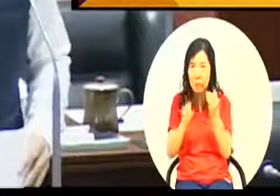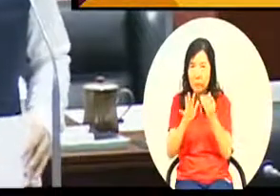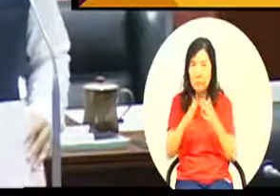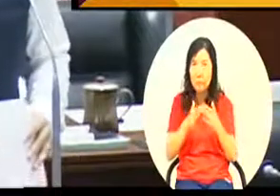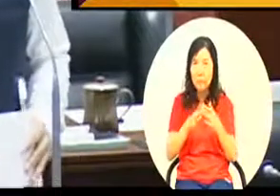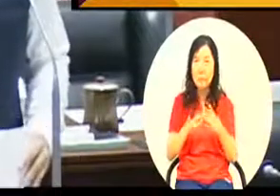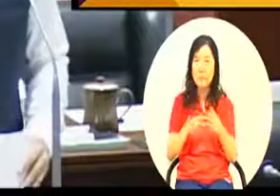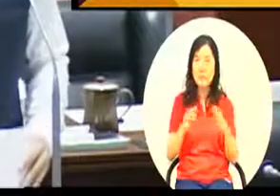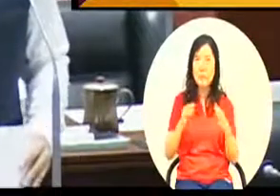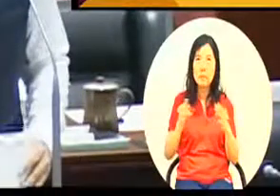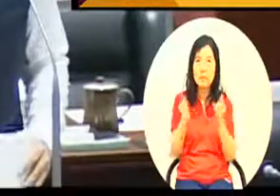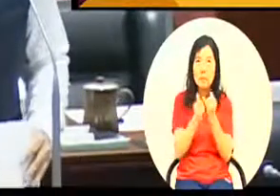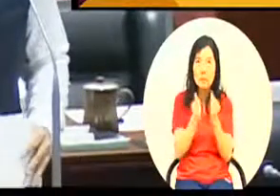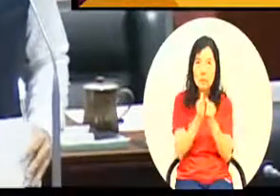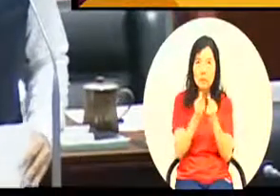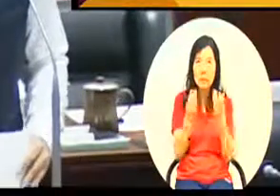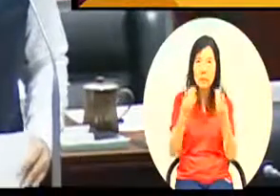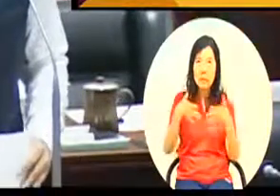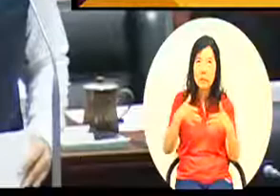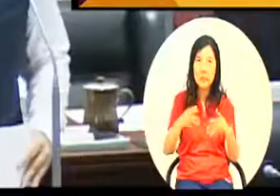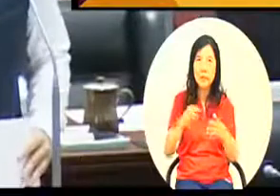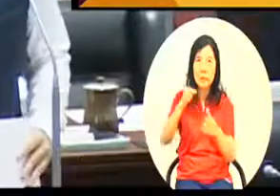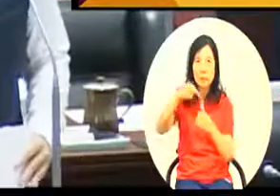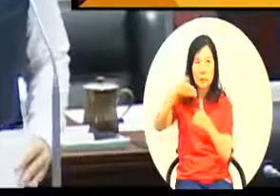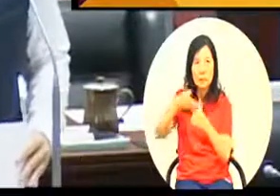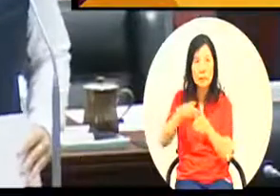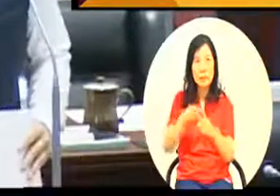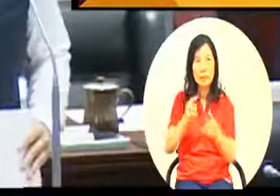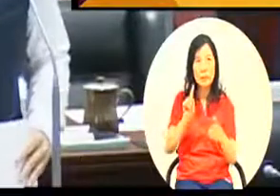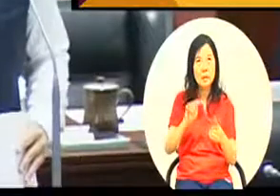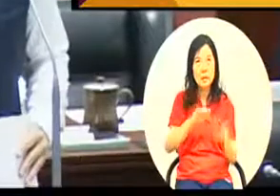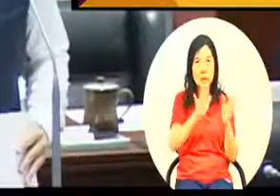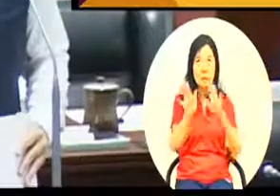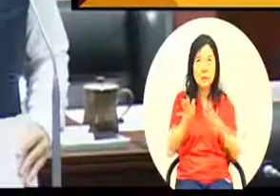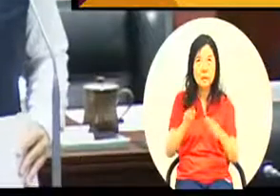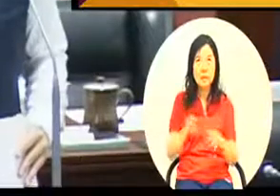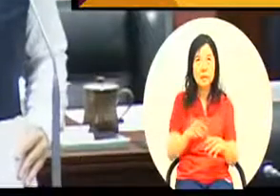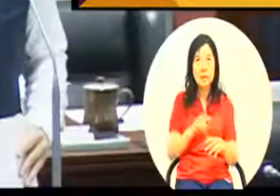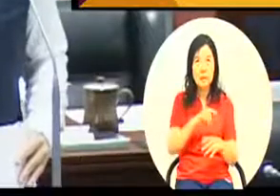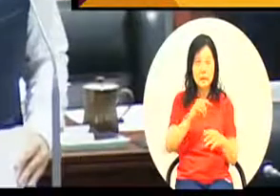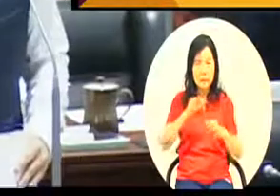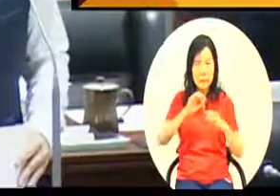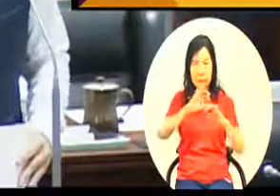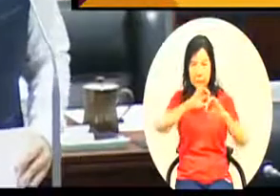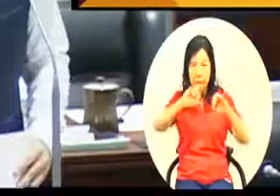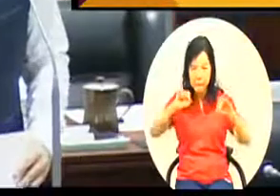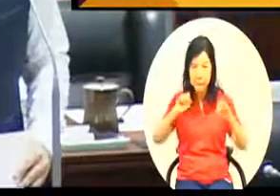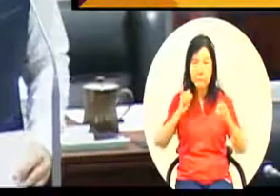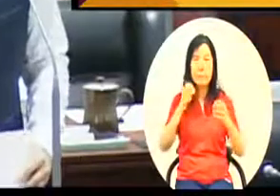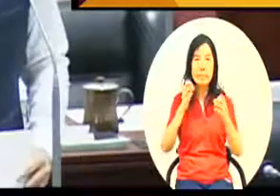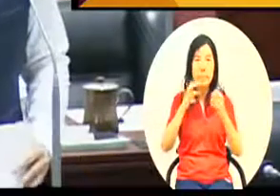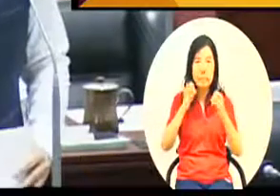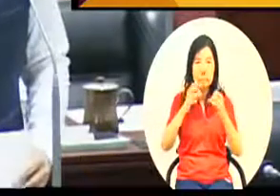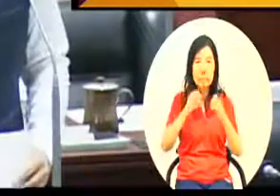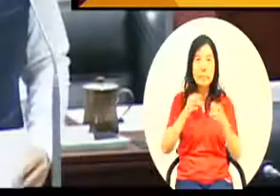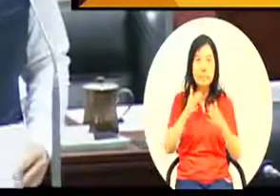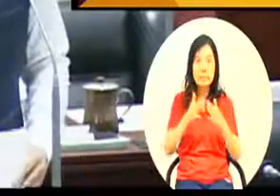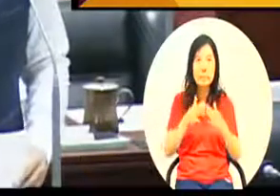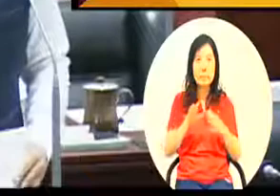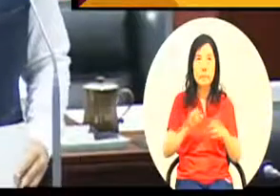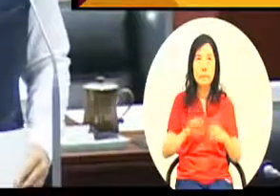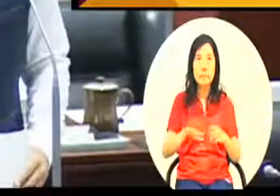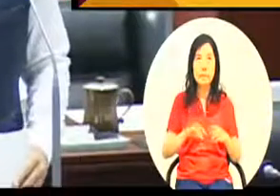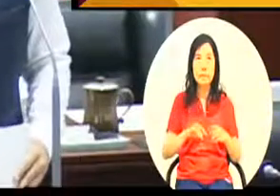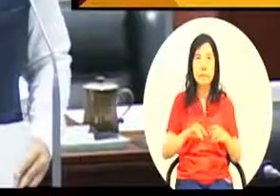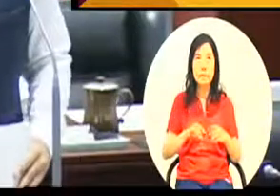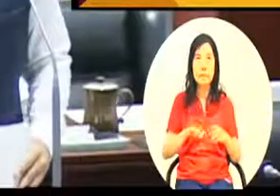有问题。那收养小孩等等关于教育部分，这个是值得进一步的讨论的。那我觉得不应